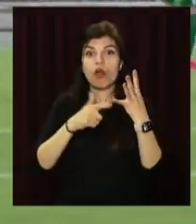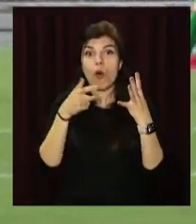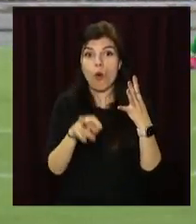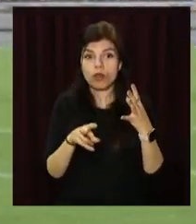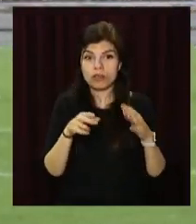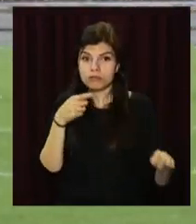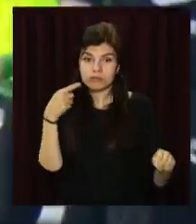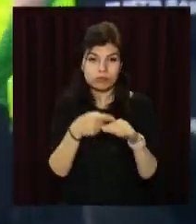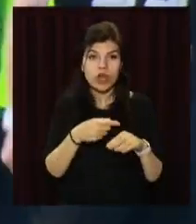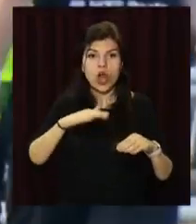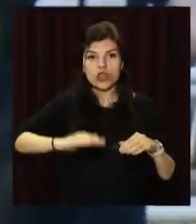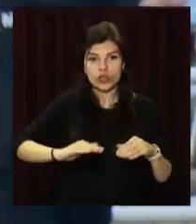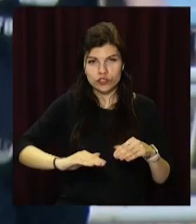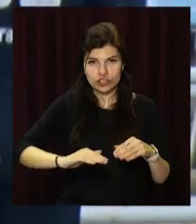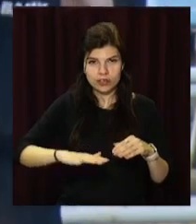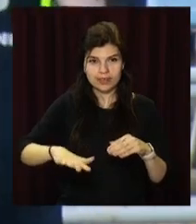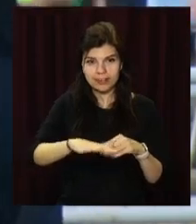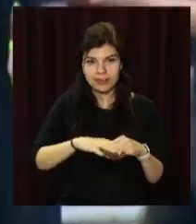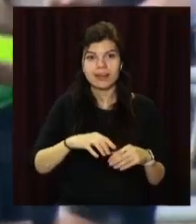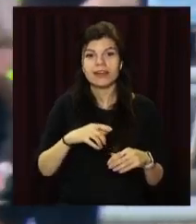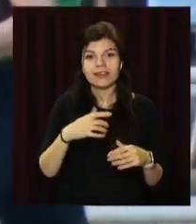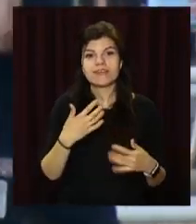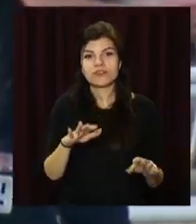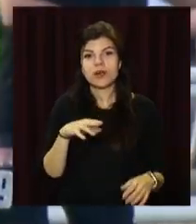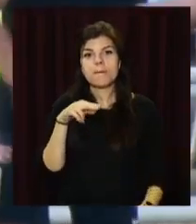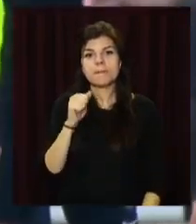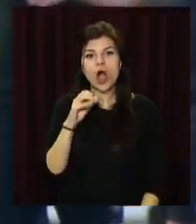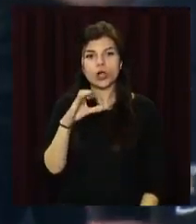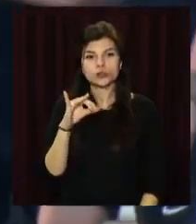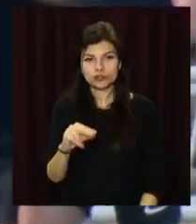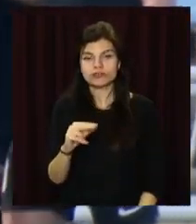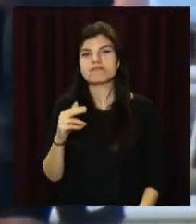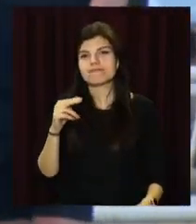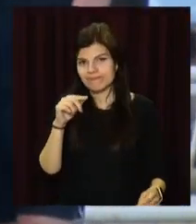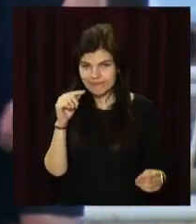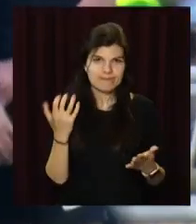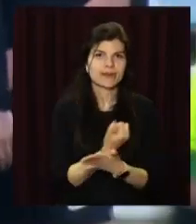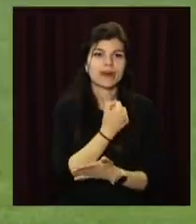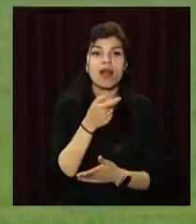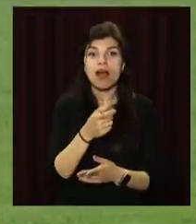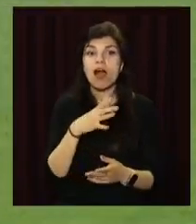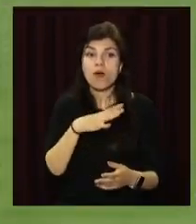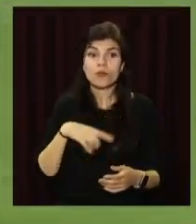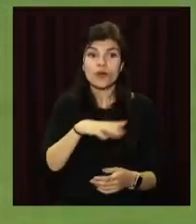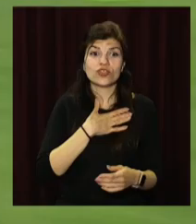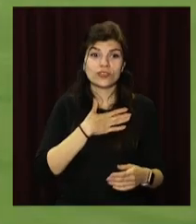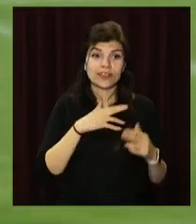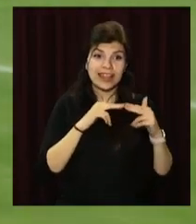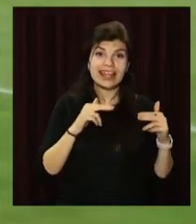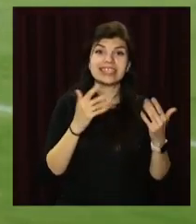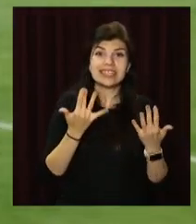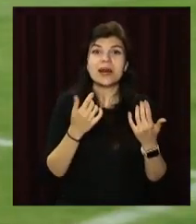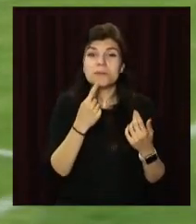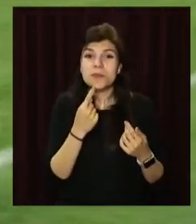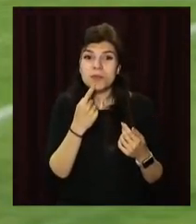Прицільний постріл у нижній кут воріт магдалинівців завдав Геннадій Пасіч. Господарі мали кілька шансів, щоб забити гол престижу, але